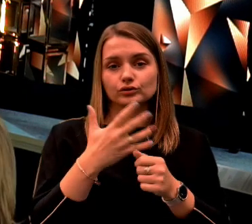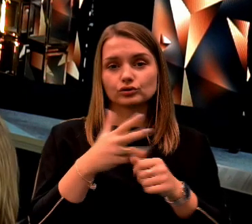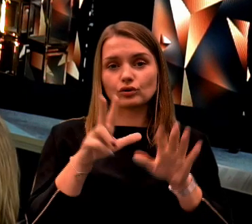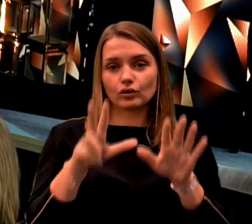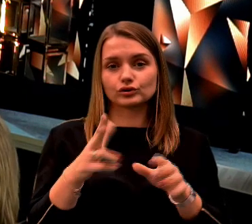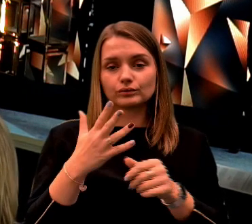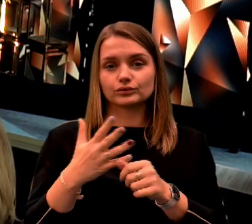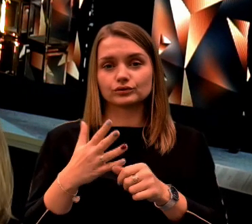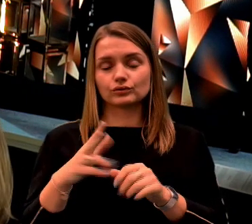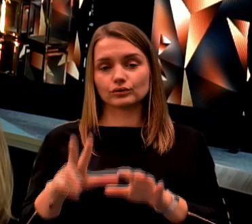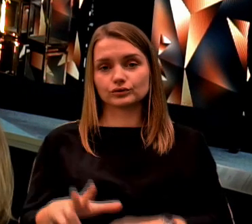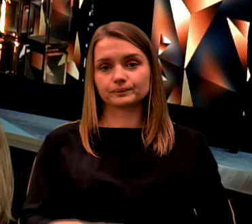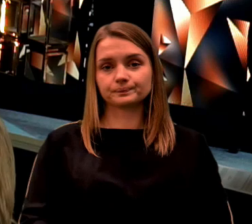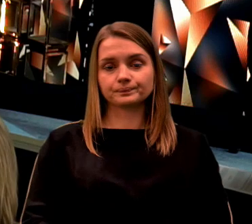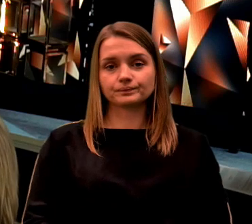588858.